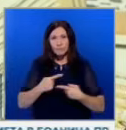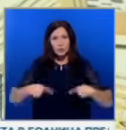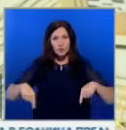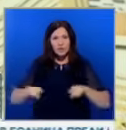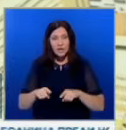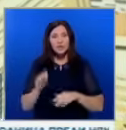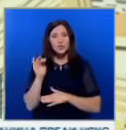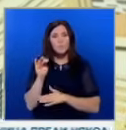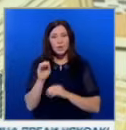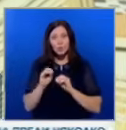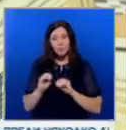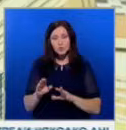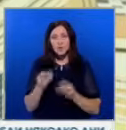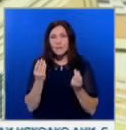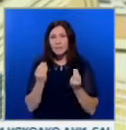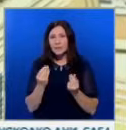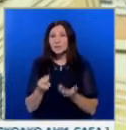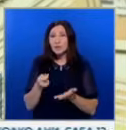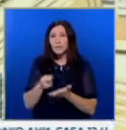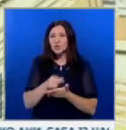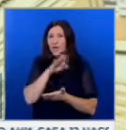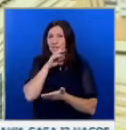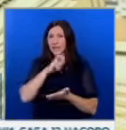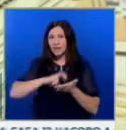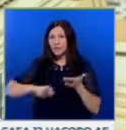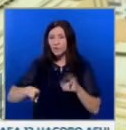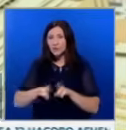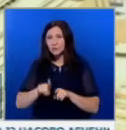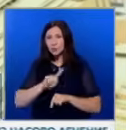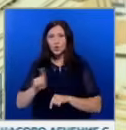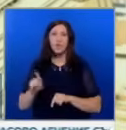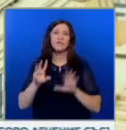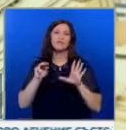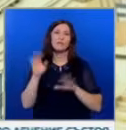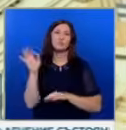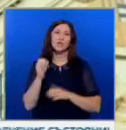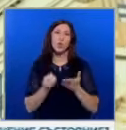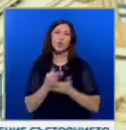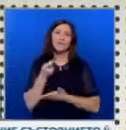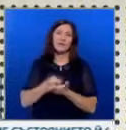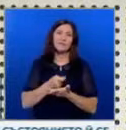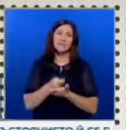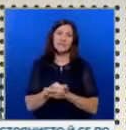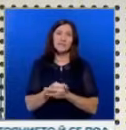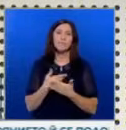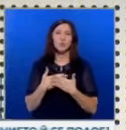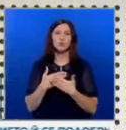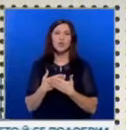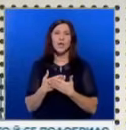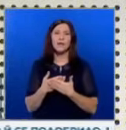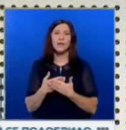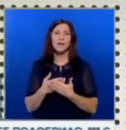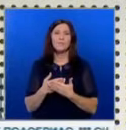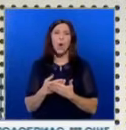заведение. Ще бъдат отпускани средства за покриване на стари дългове, както и до 90% от нови инвестиции. По отношение на